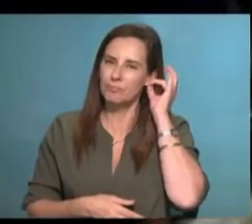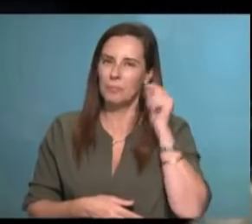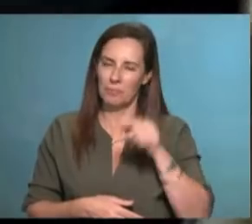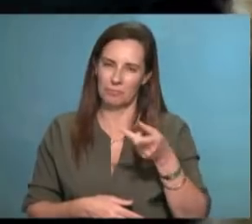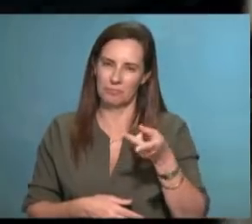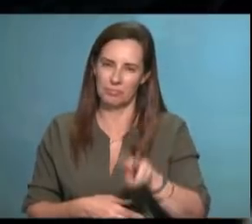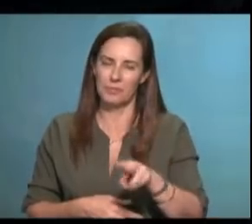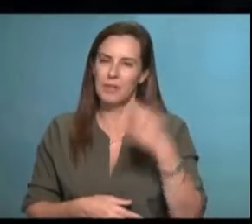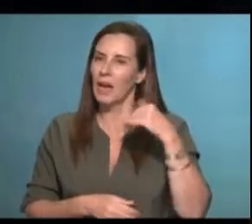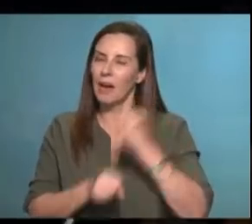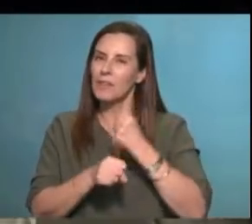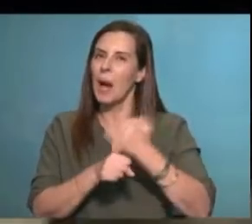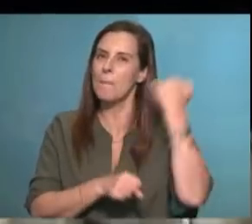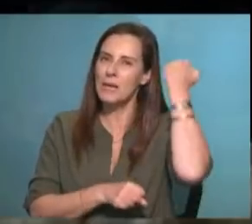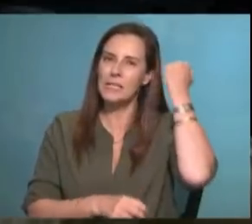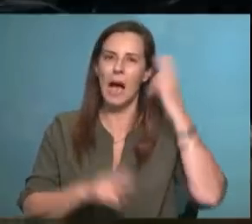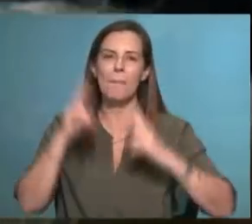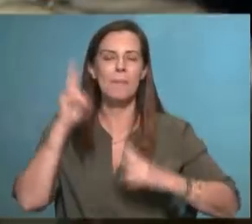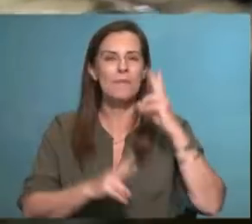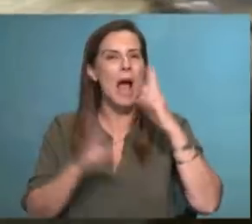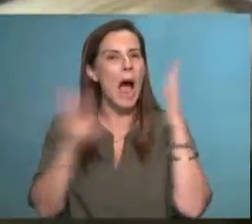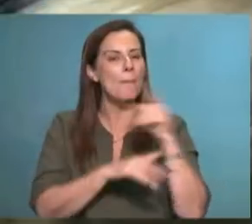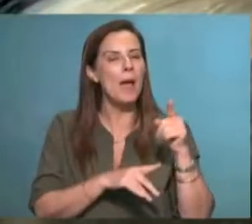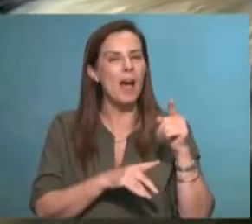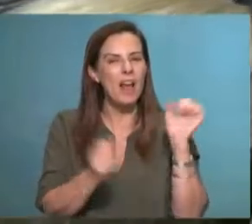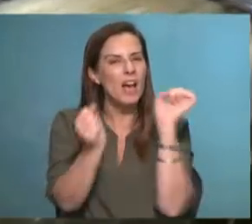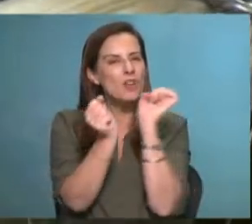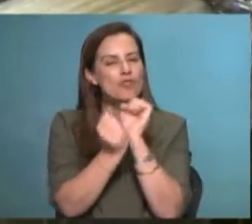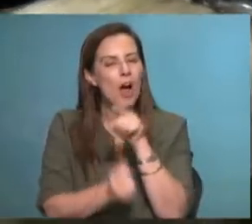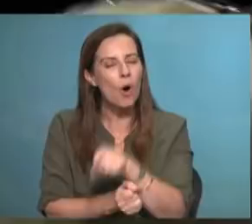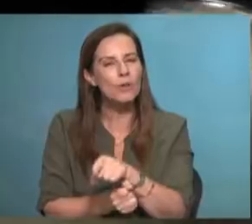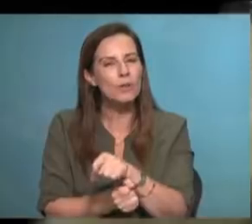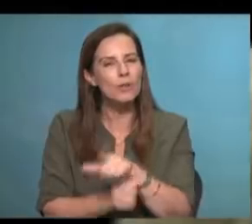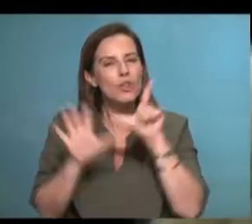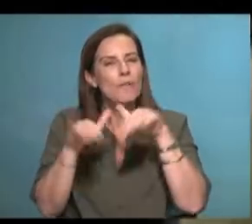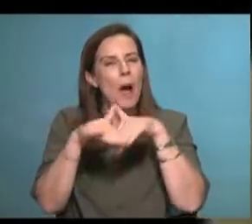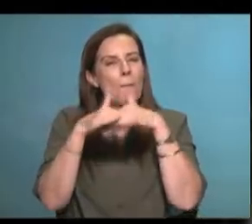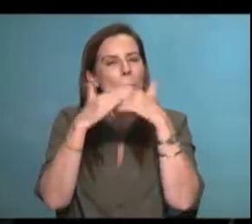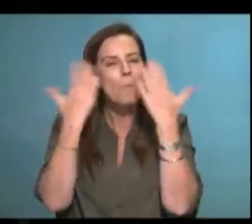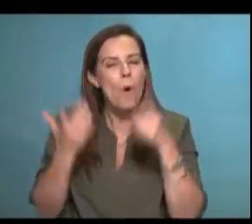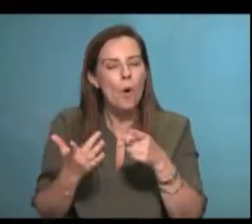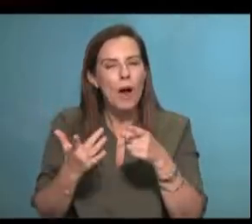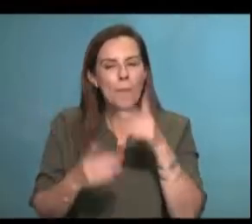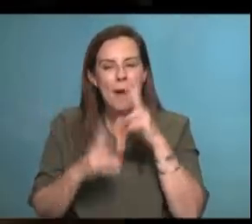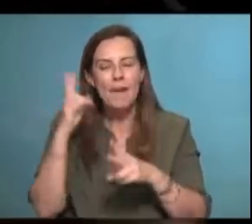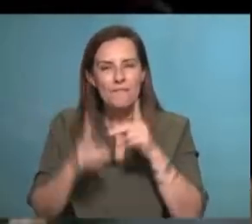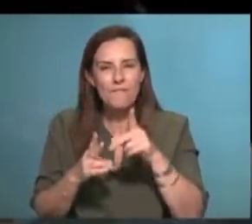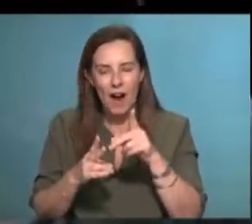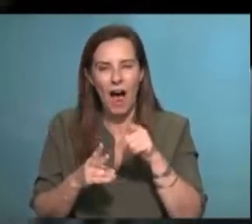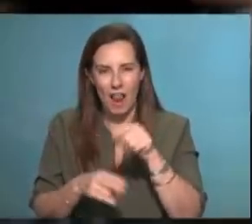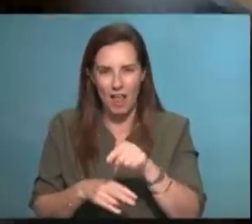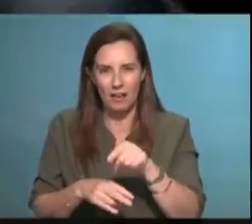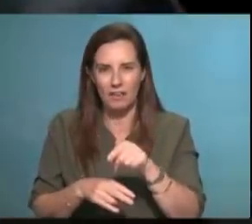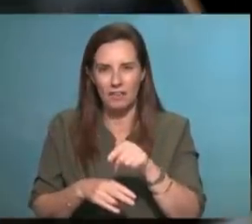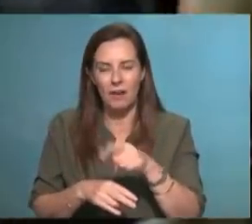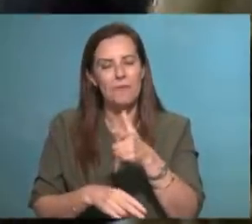הייתה מזכירה במפעל, המחבל קפט אותה באזיקונים בשבע בבוקר, הוא לקח אותה מהמפעל כמה דקות קודם לכן וירה